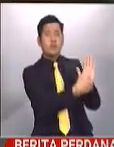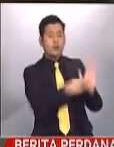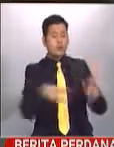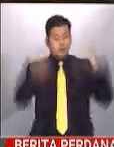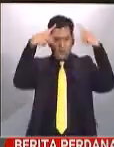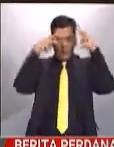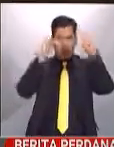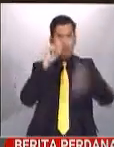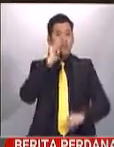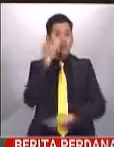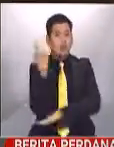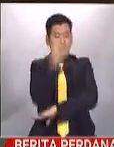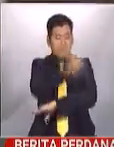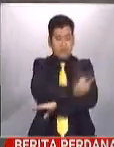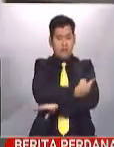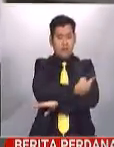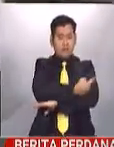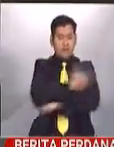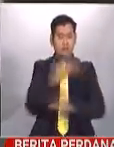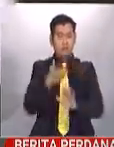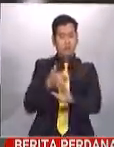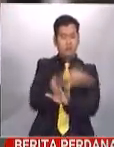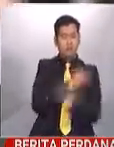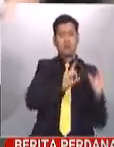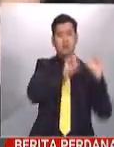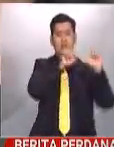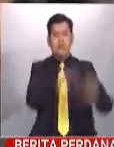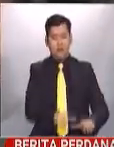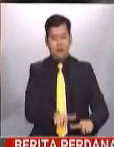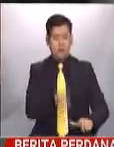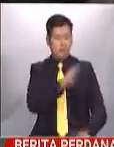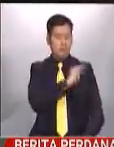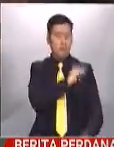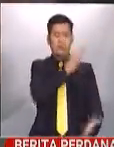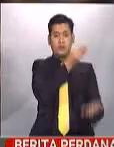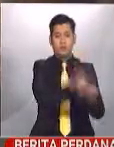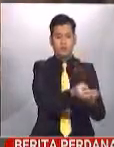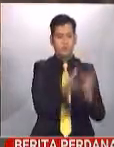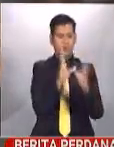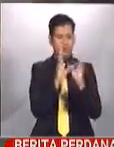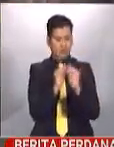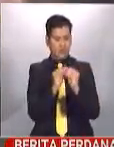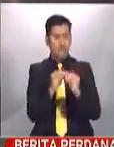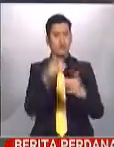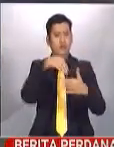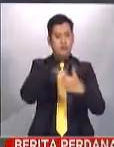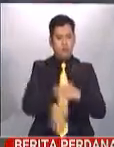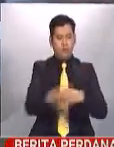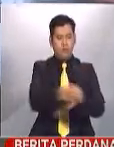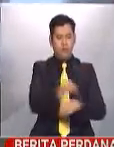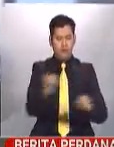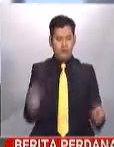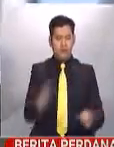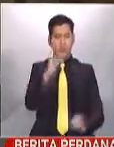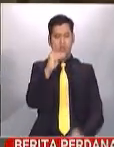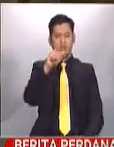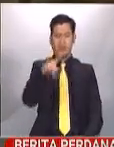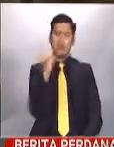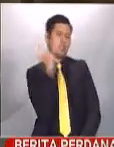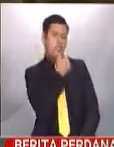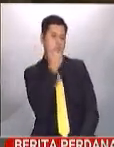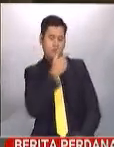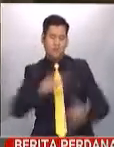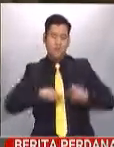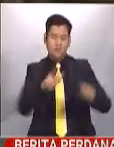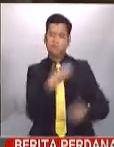harinya sebelum beliau meletak jawatan. Guan Eng ketika ditanya mengenai mesyuarat dalaman yang diadakan di Ibu Pejabat DAP enggan memberi